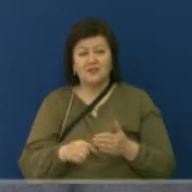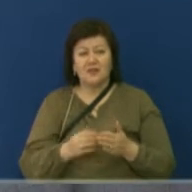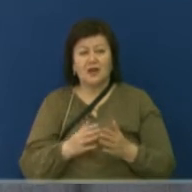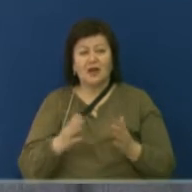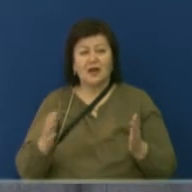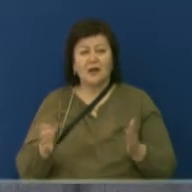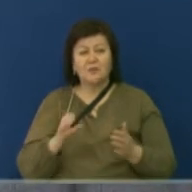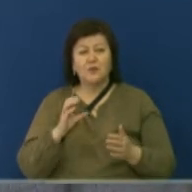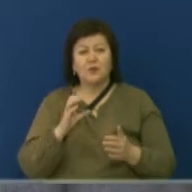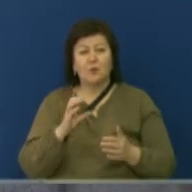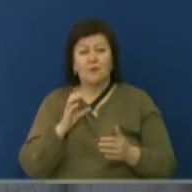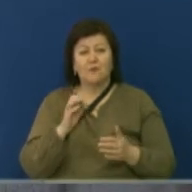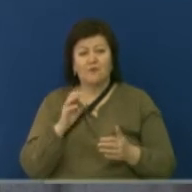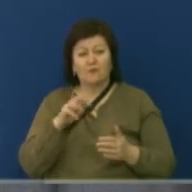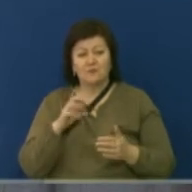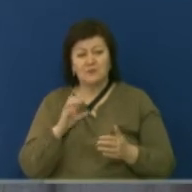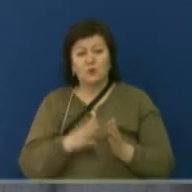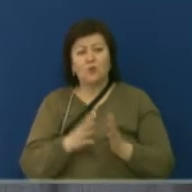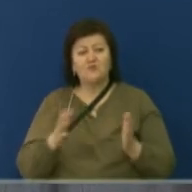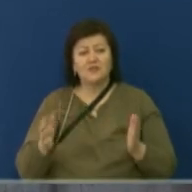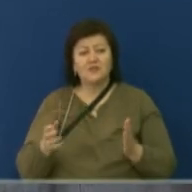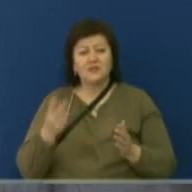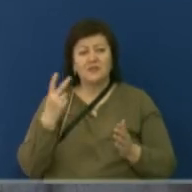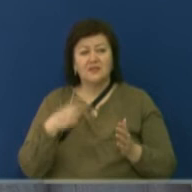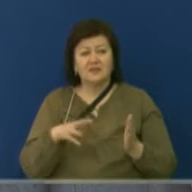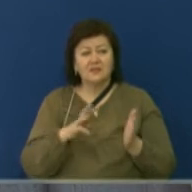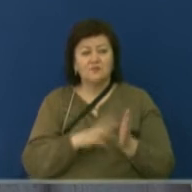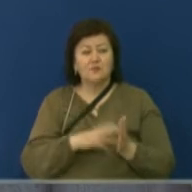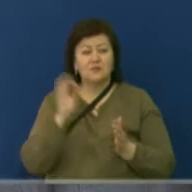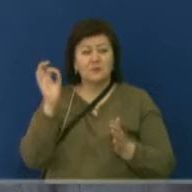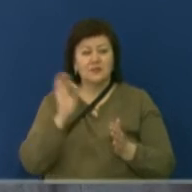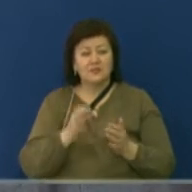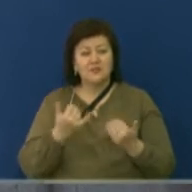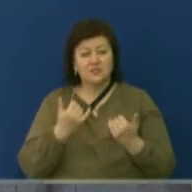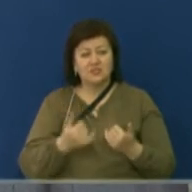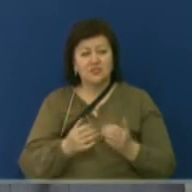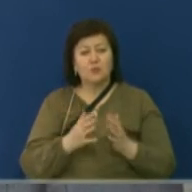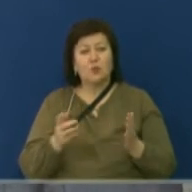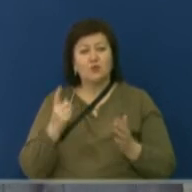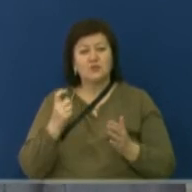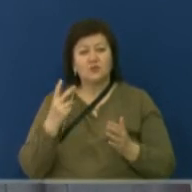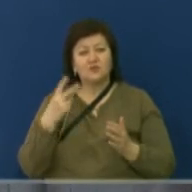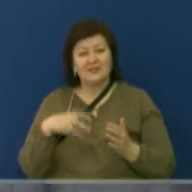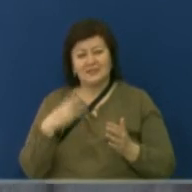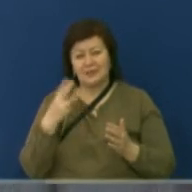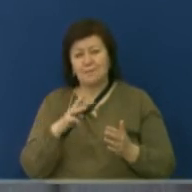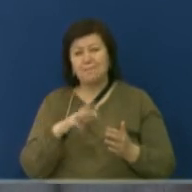финансирования медицинских организаций только в этом году увеличился на 28% и составил более 120 миллиардов